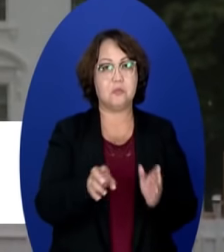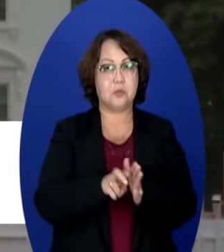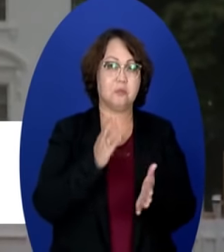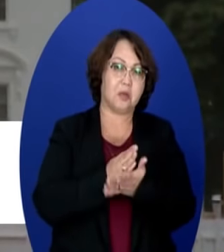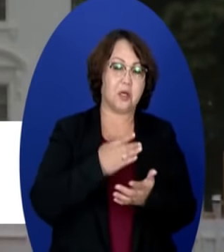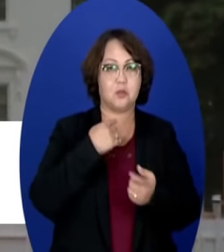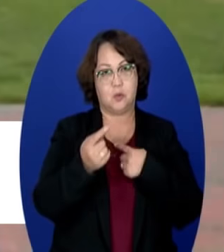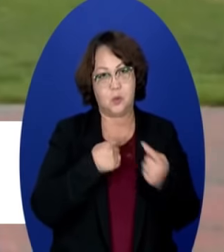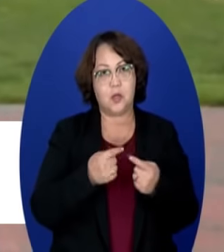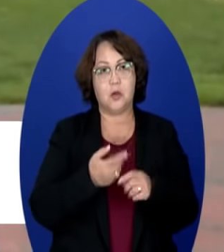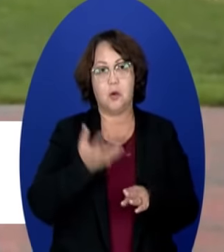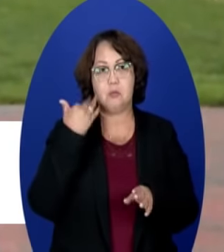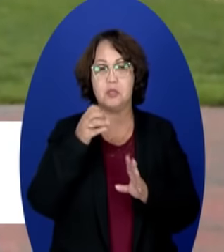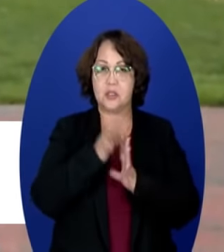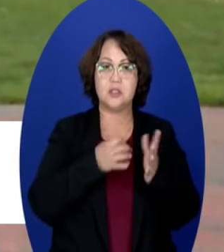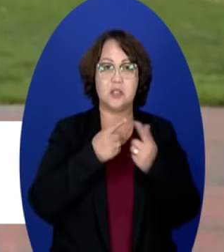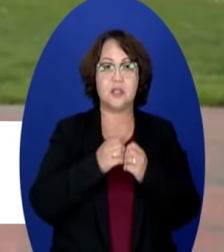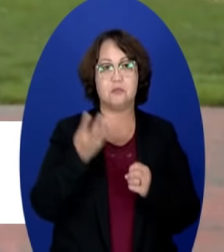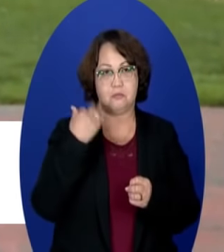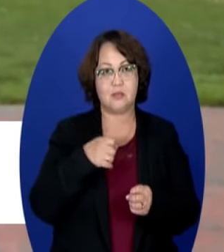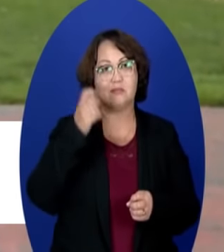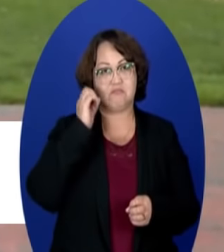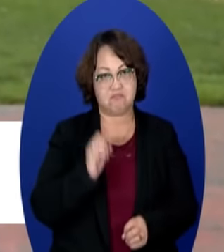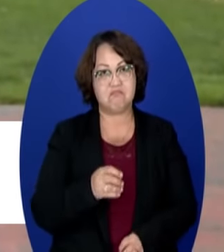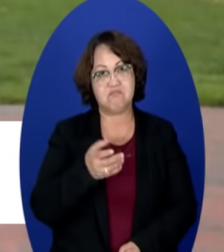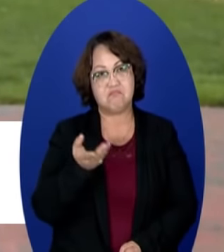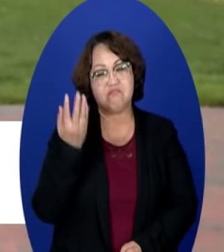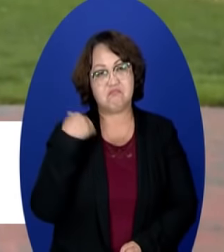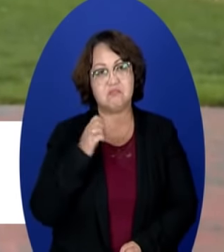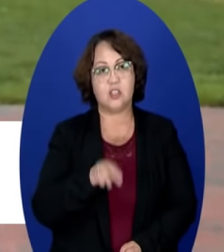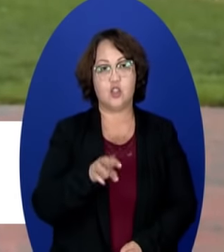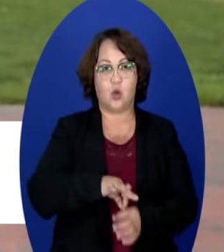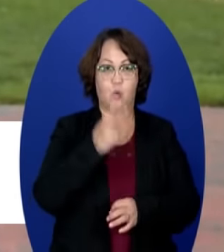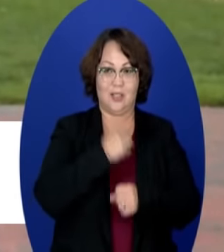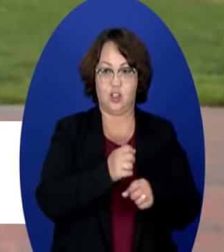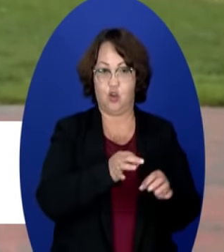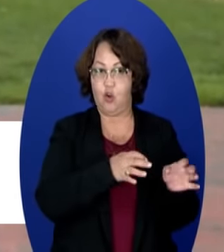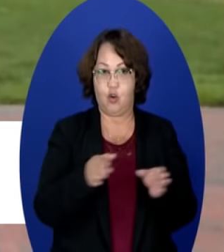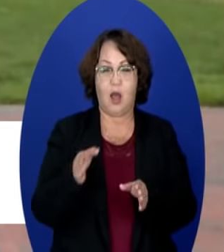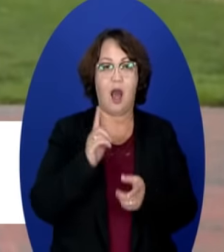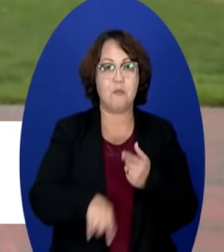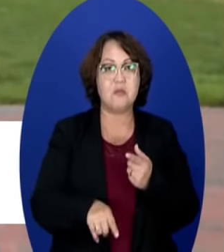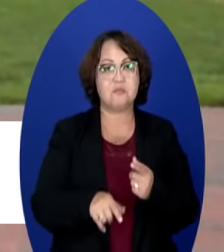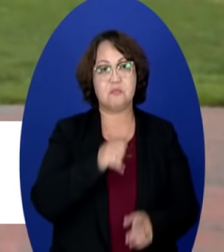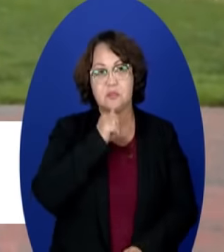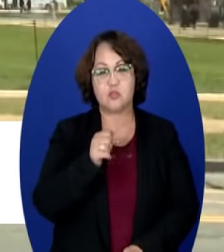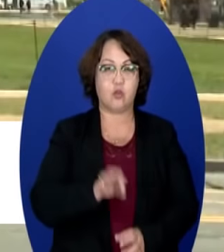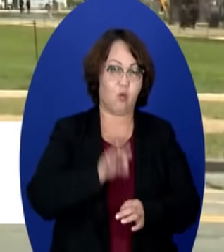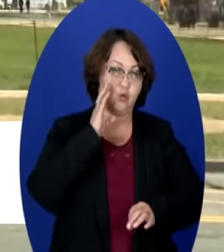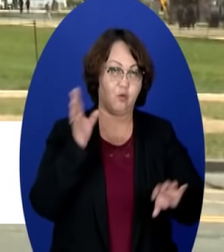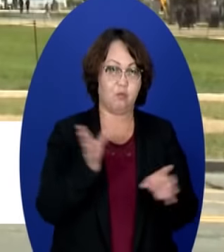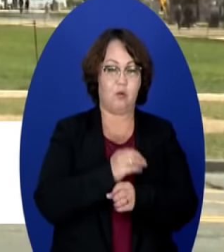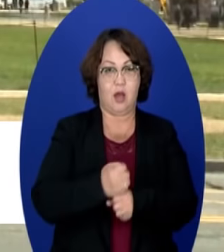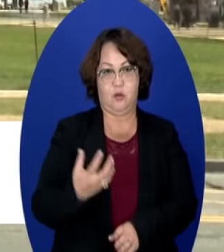эсэх тухайд өмнө нь хилцэж байсныг сануулж байна. Тодруулах юм бол сонгуулийн товыг хойшлуулахад тун амаргүй. За үүний тулд сонгуулийн зохион